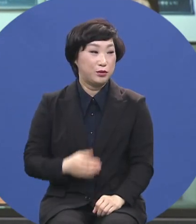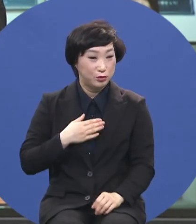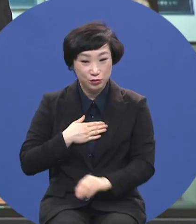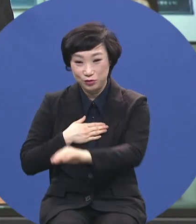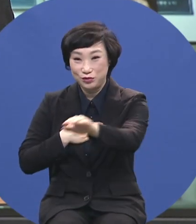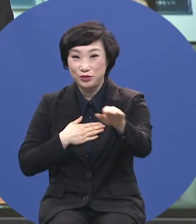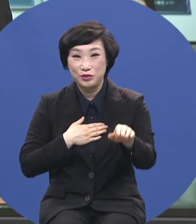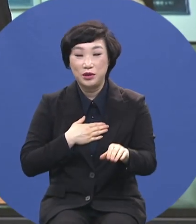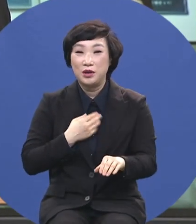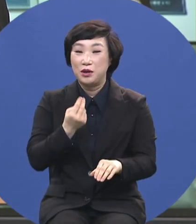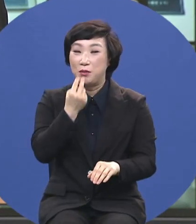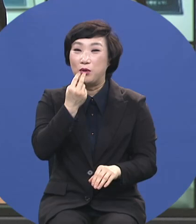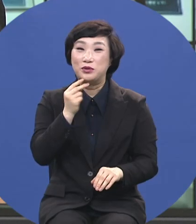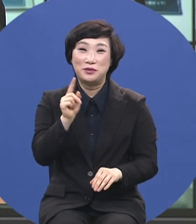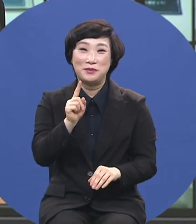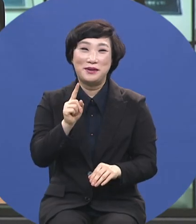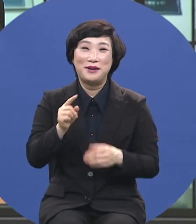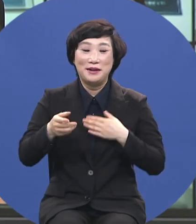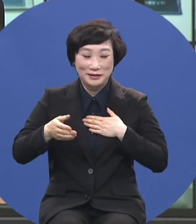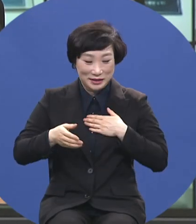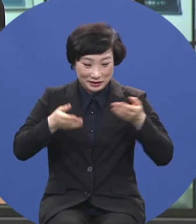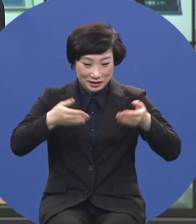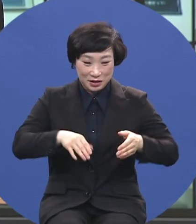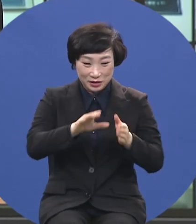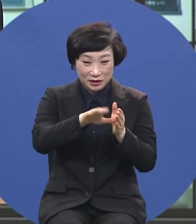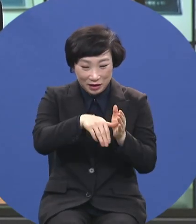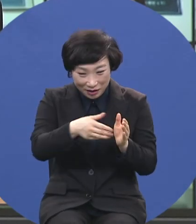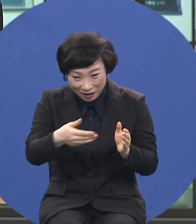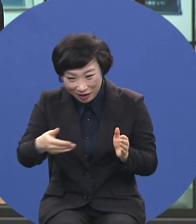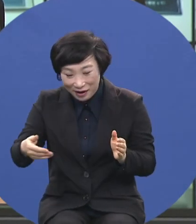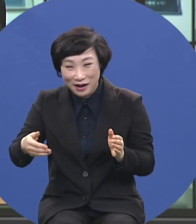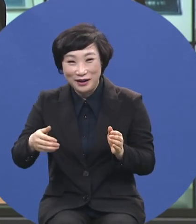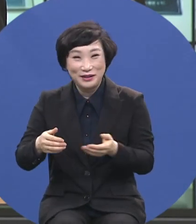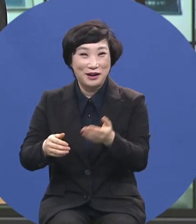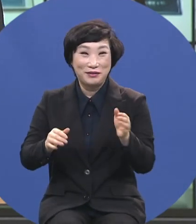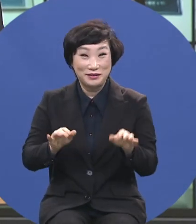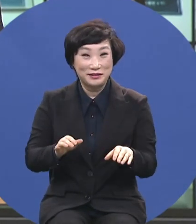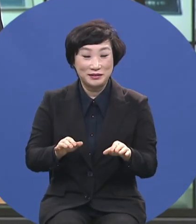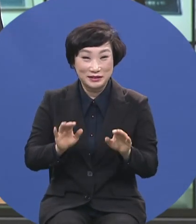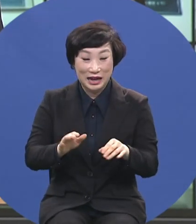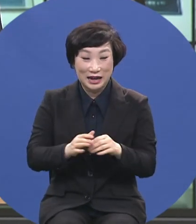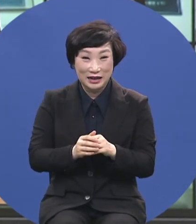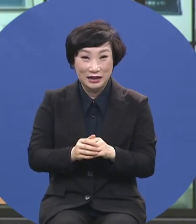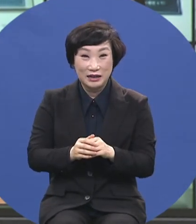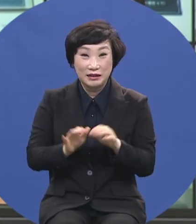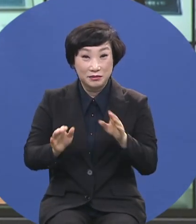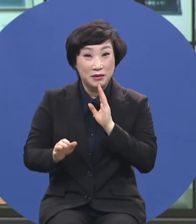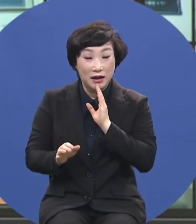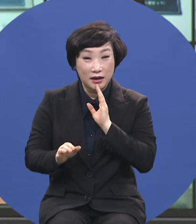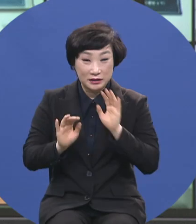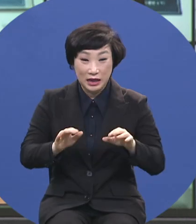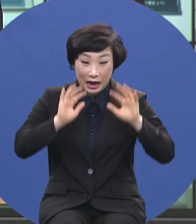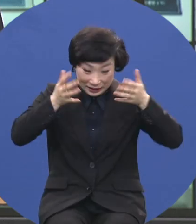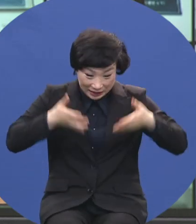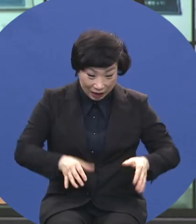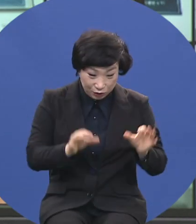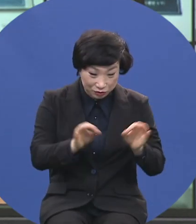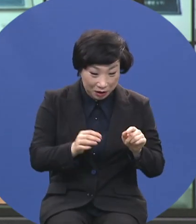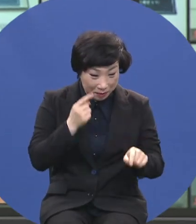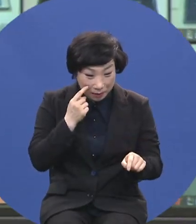우리는 목숨이 태어나서 얼마나 예뻐. 어린애기가 뱃속에서 쑥 나올